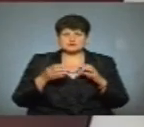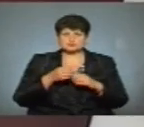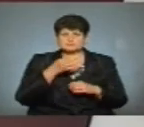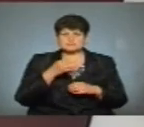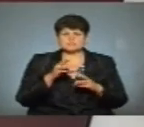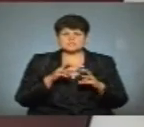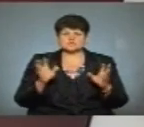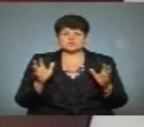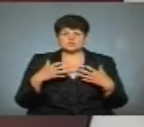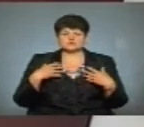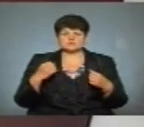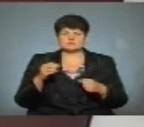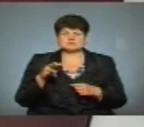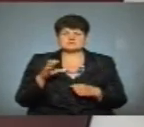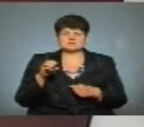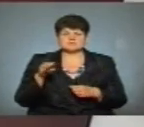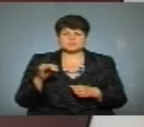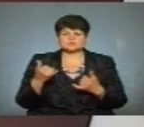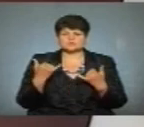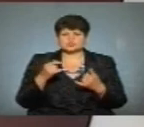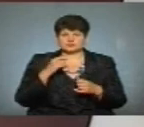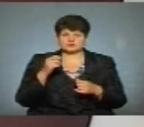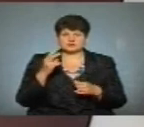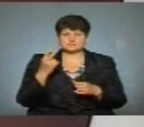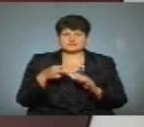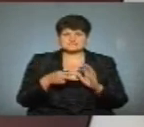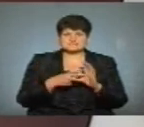міністр охорони здоров'я Максим Степанов, на сьогодні в Україні